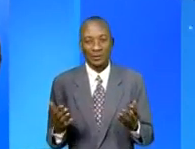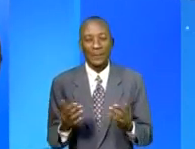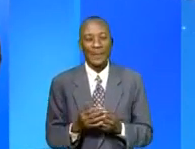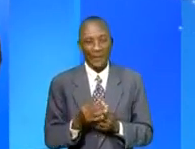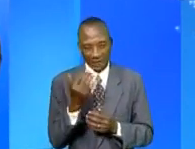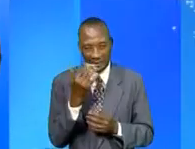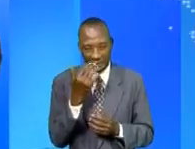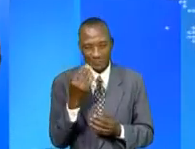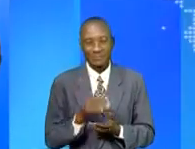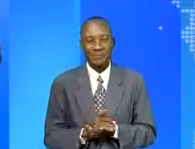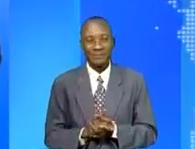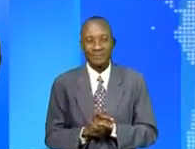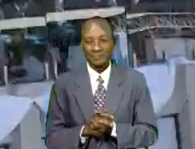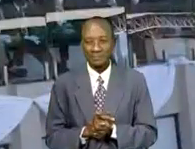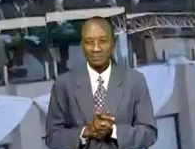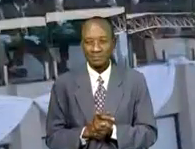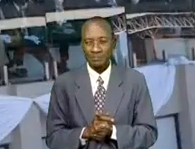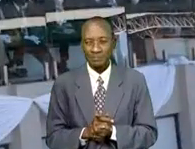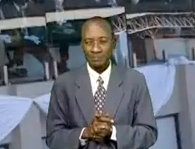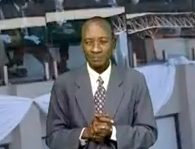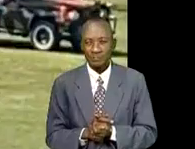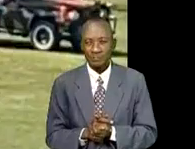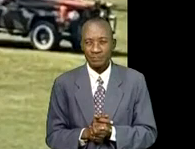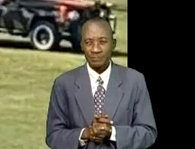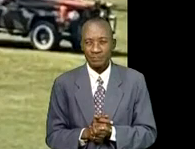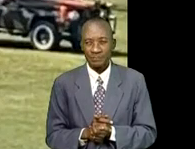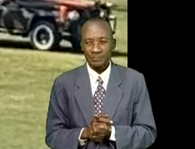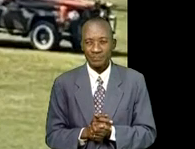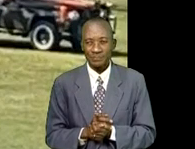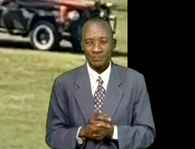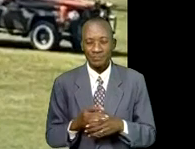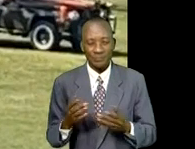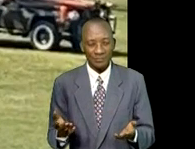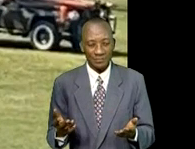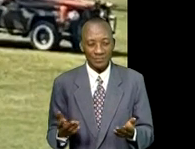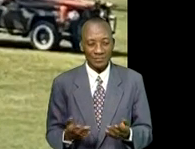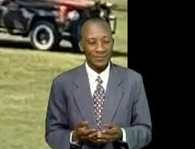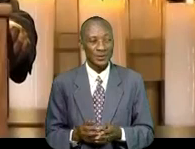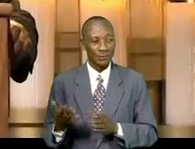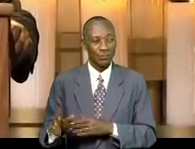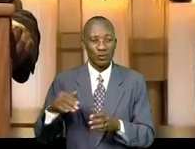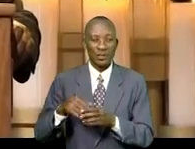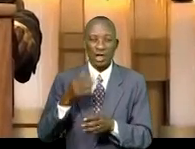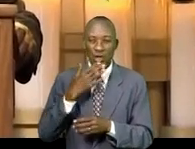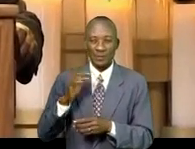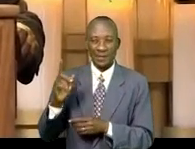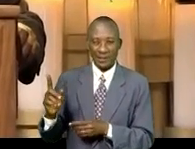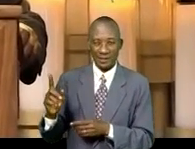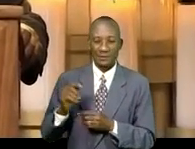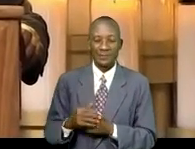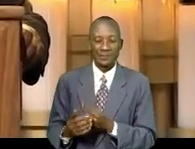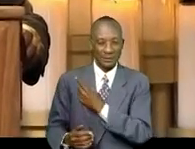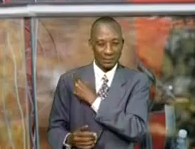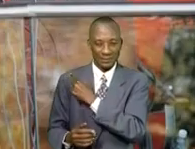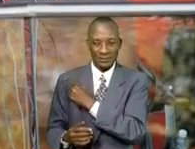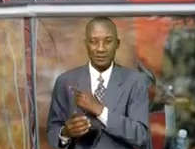Kabouaba dans ce reportage. Décédé dernièrement à l'âge de 97 ans dans un hôpital militaire de Lusaka, Kenneth Kaunda, premier président